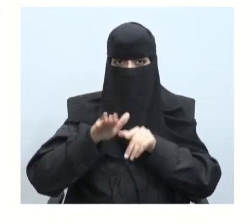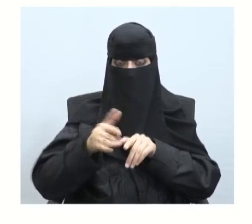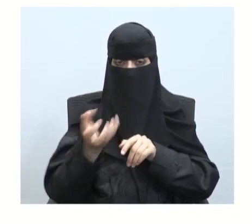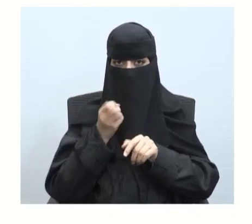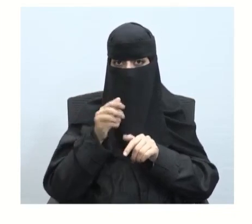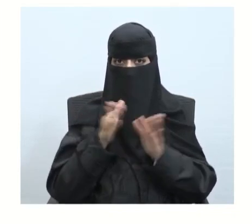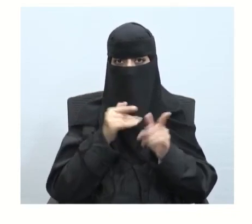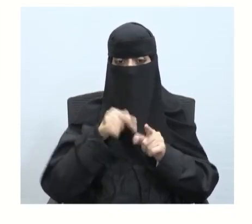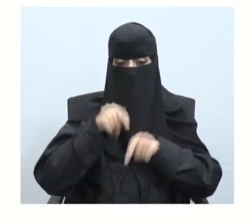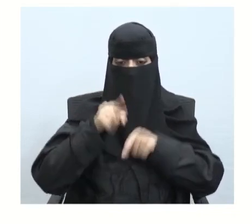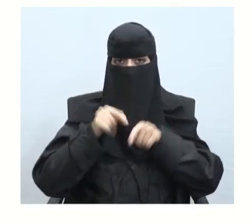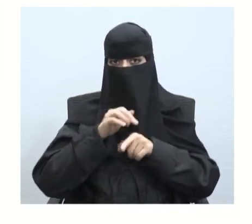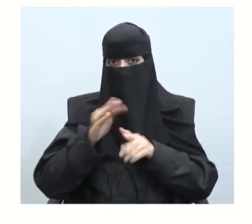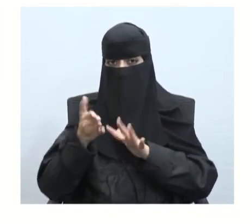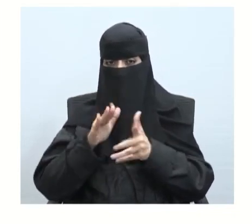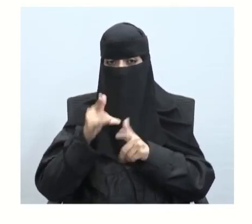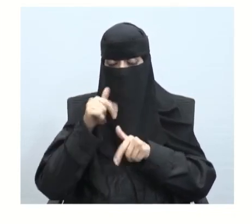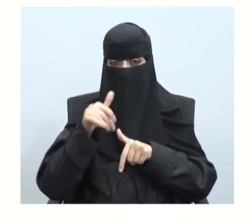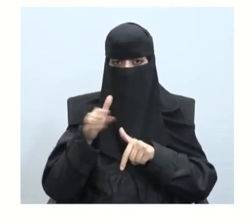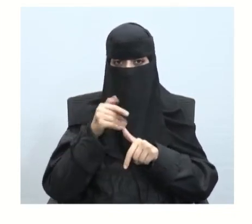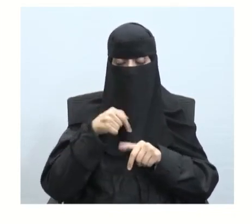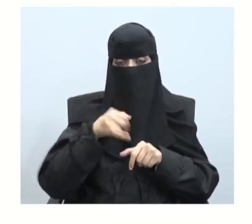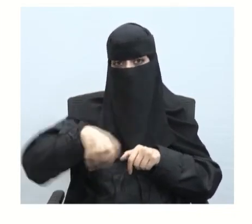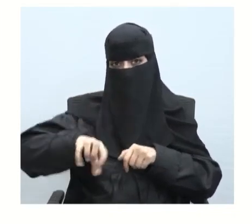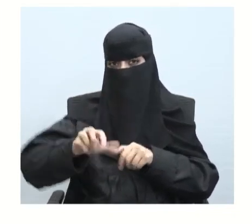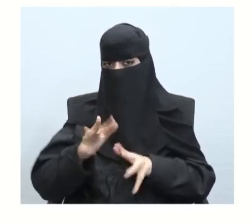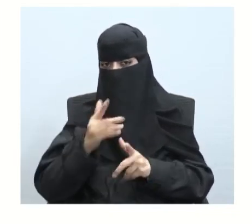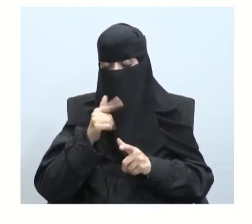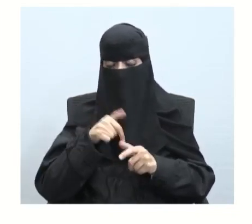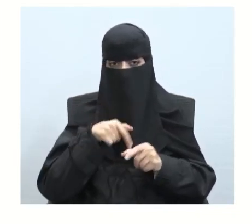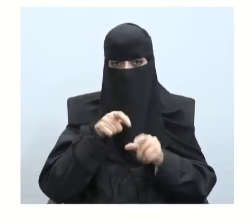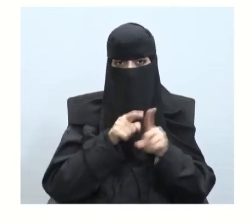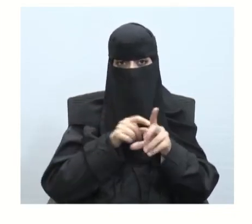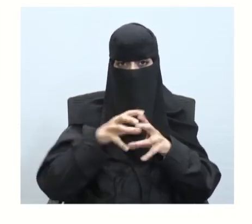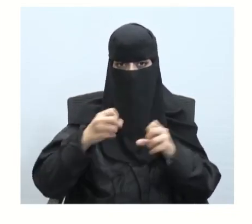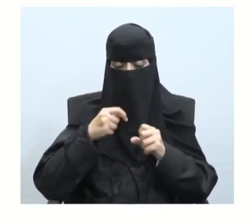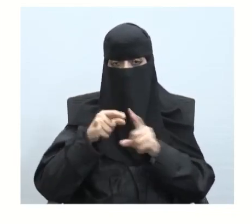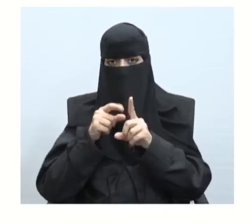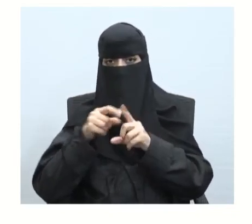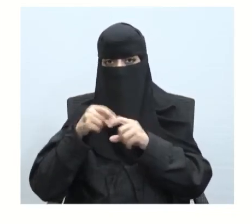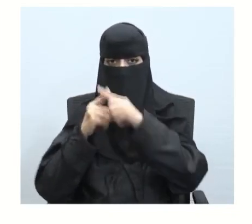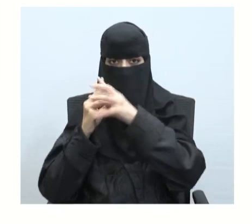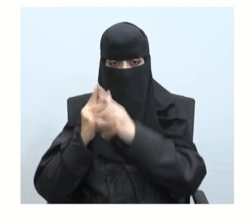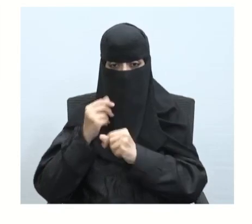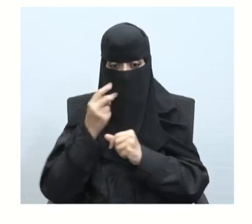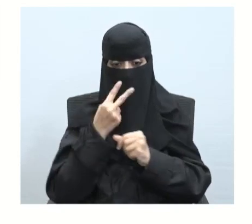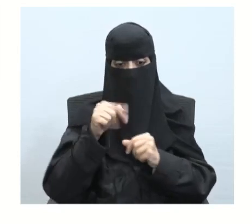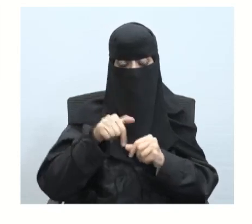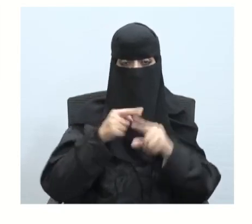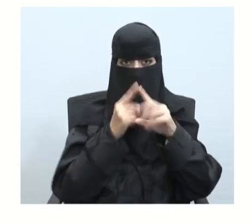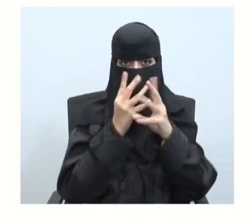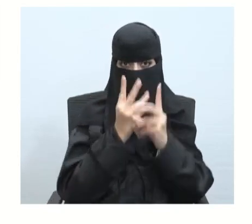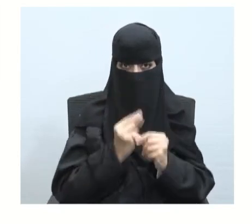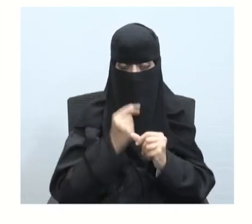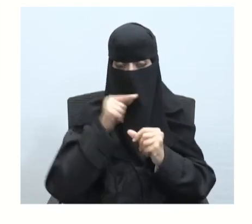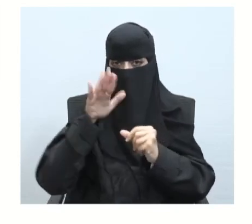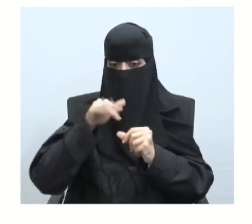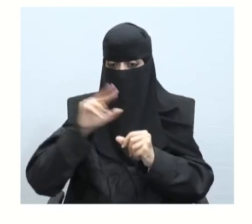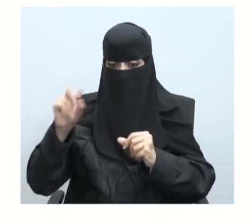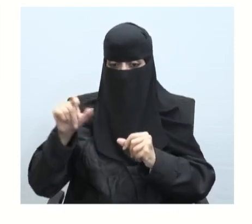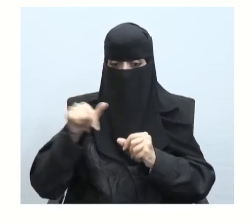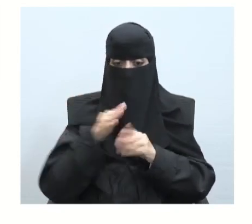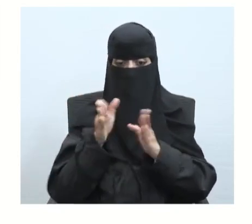اخذنا مقارنه فيما بينهما من حيث ماذا التعريف والصيغه الرياضيه عندما تتامل الصيغه الرياضيه تجدها